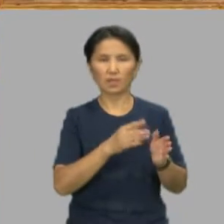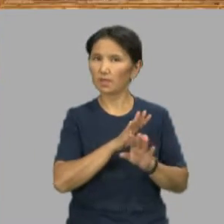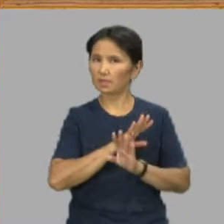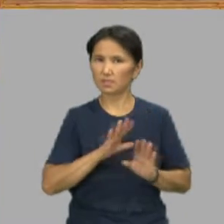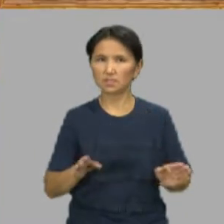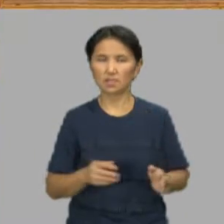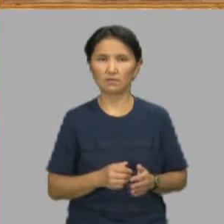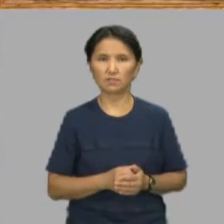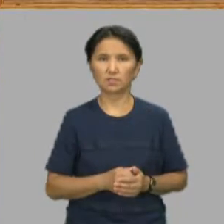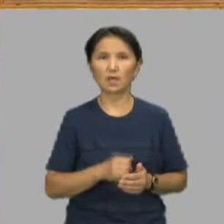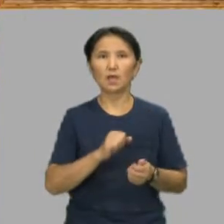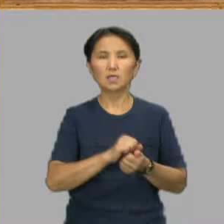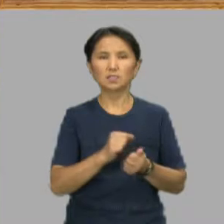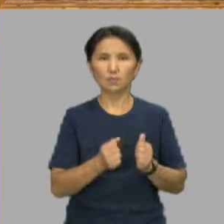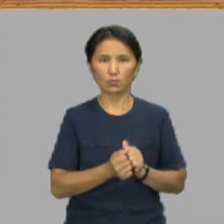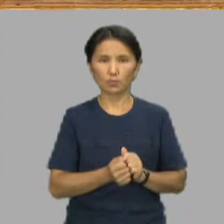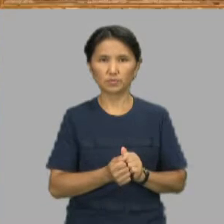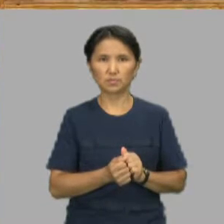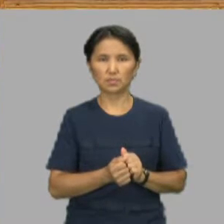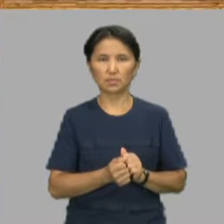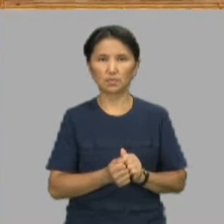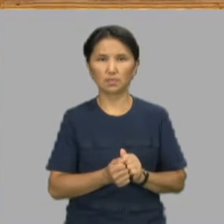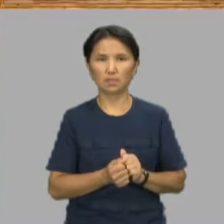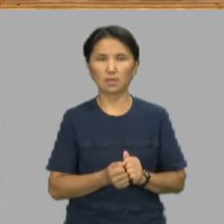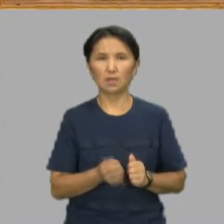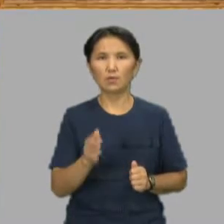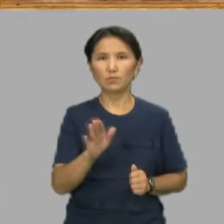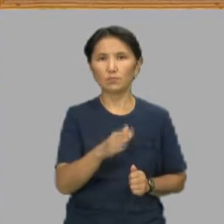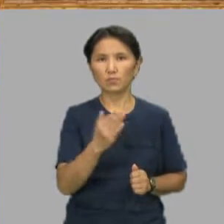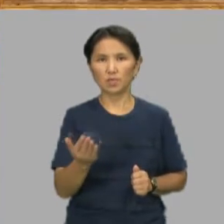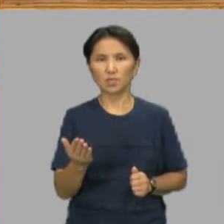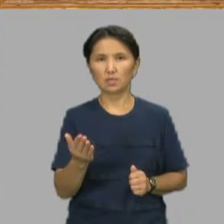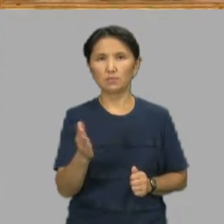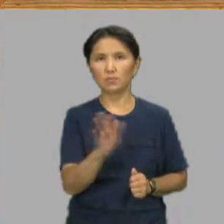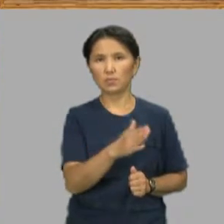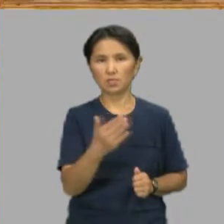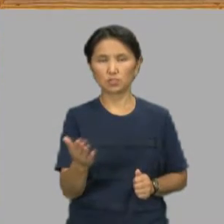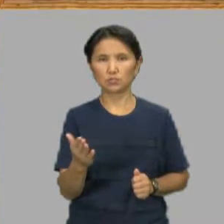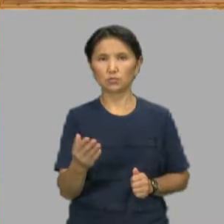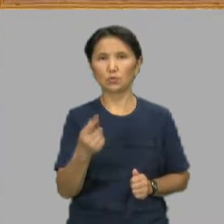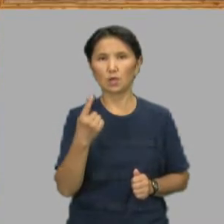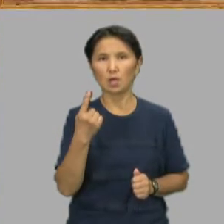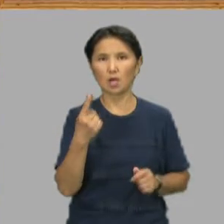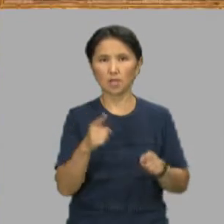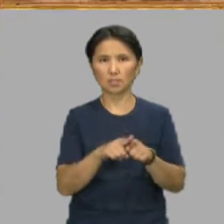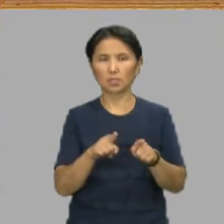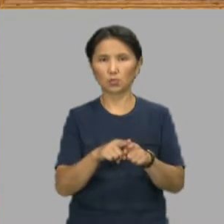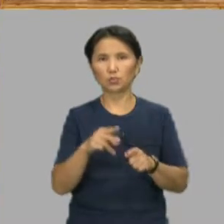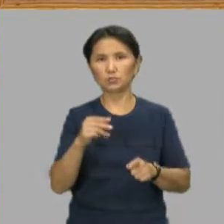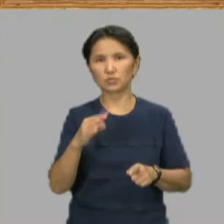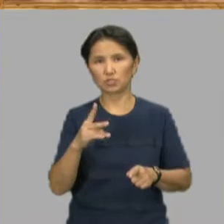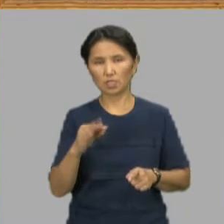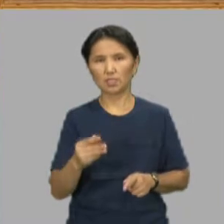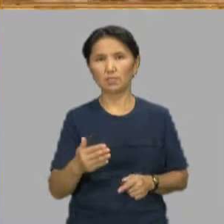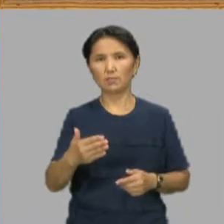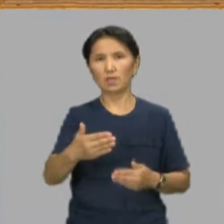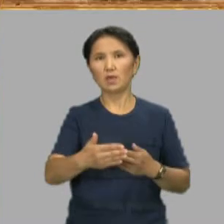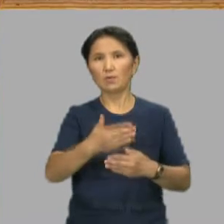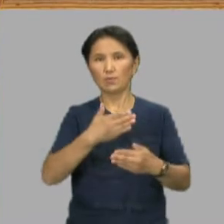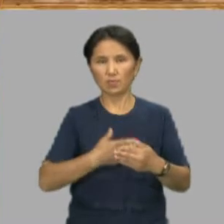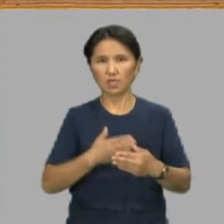ставится. Запомните, между однородными членами перед союзами